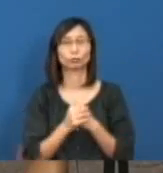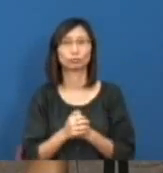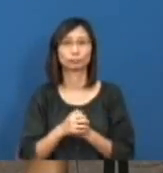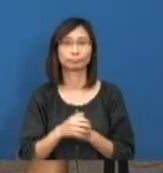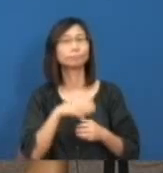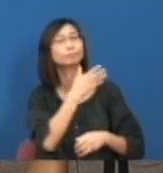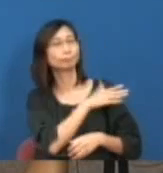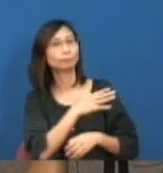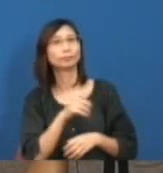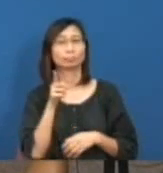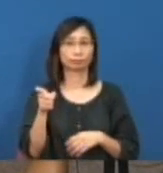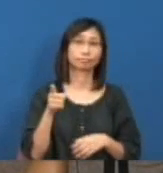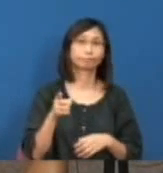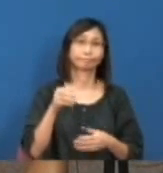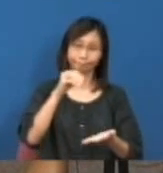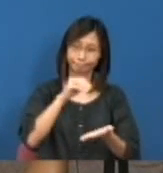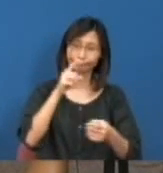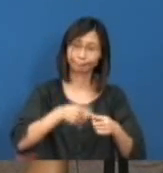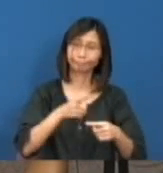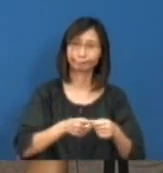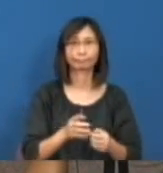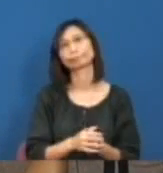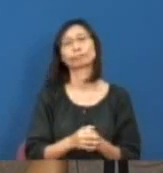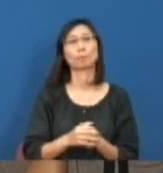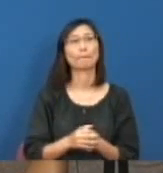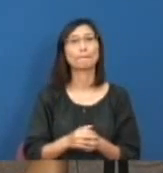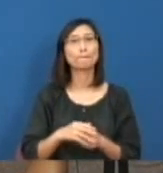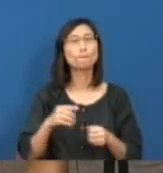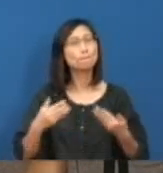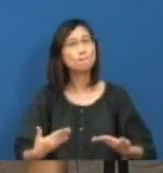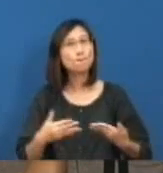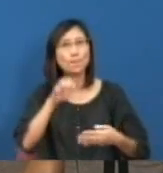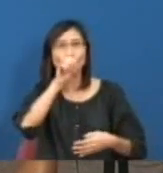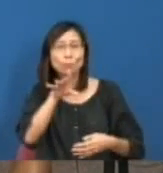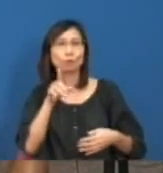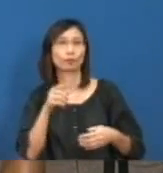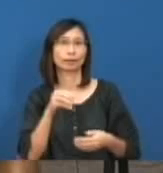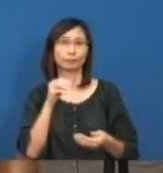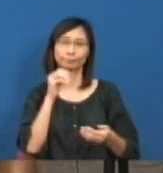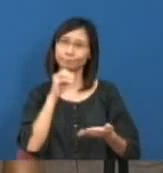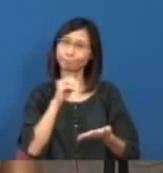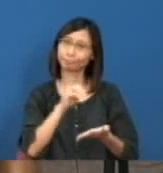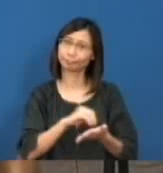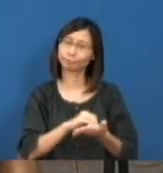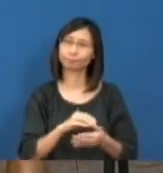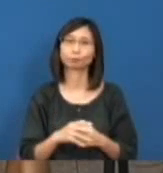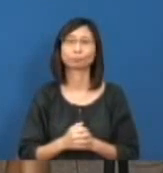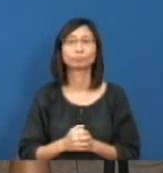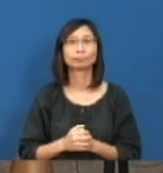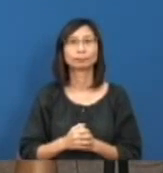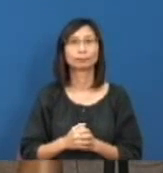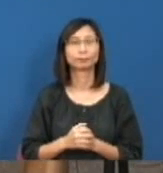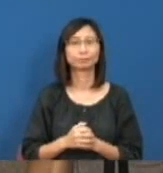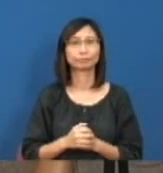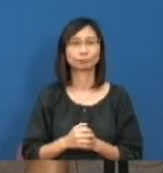單。 依、這個就係事實咯，依、這個反而係事實咯。我成集講嘅唯一事實就係縱容佢。 唔係即係即